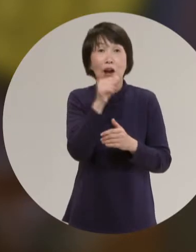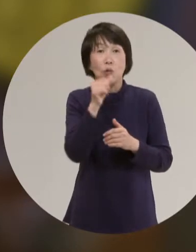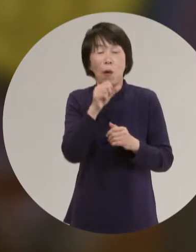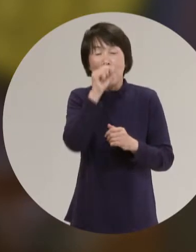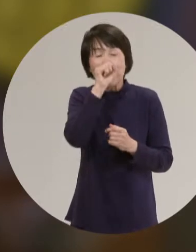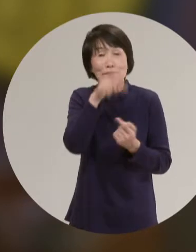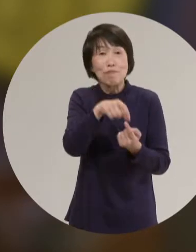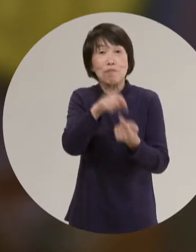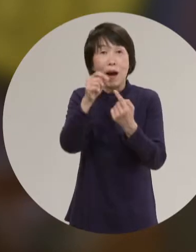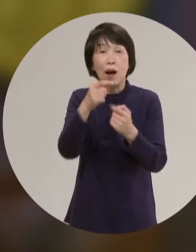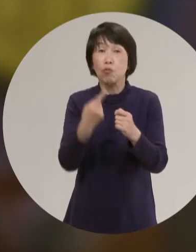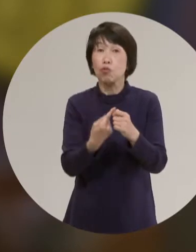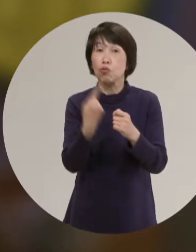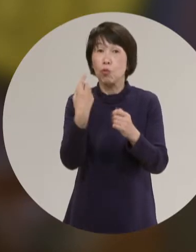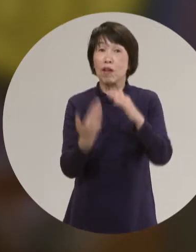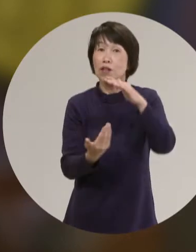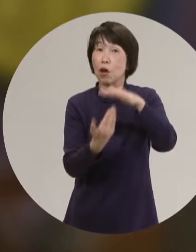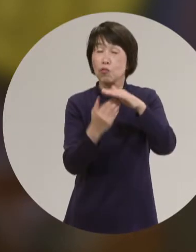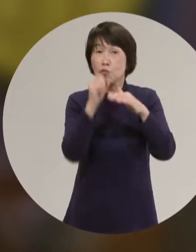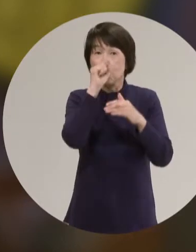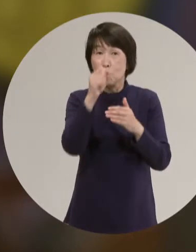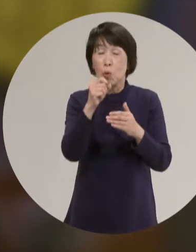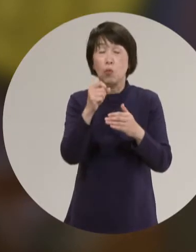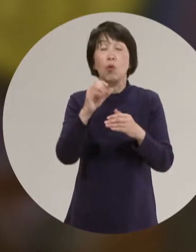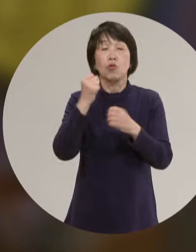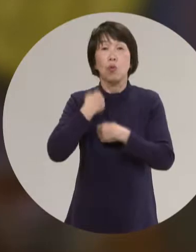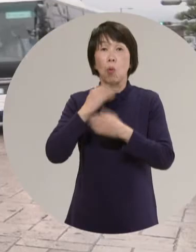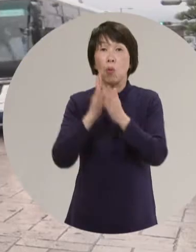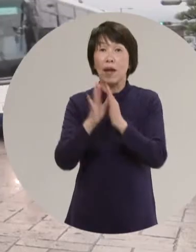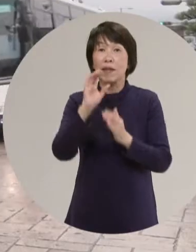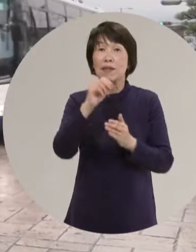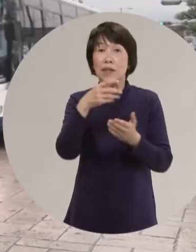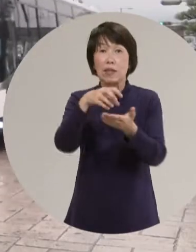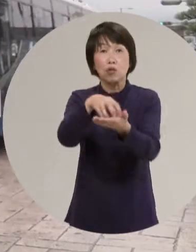秀賞の兵庫県知事賞を受賞したんです。